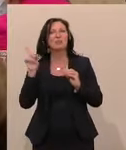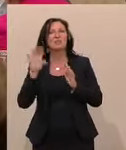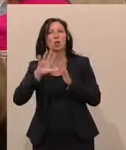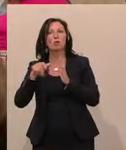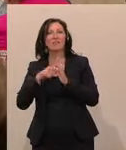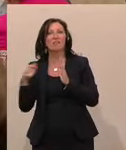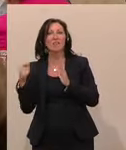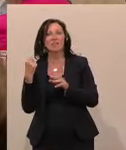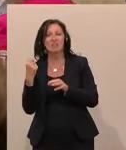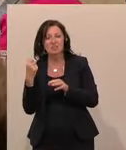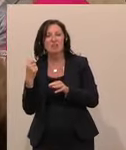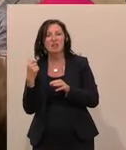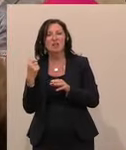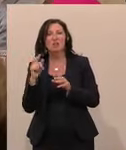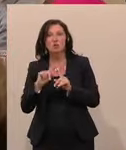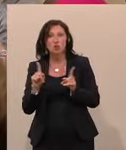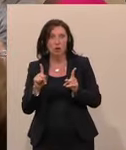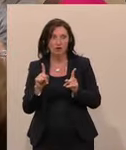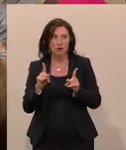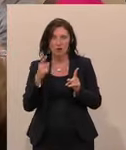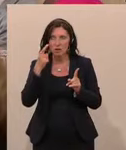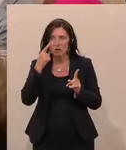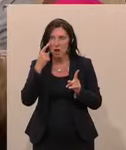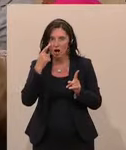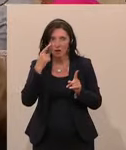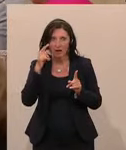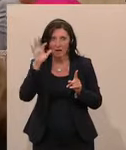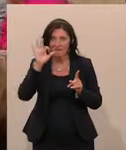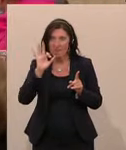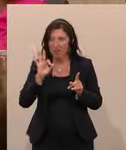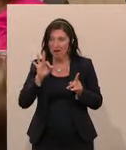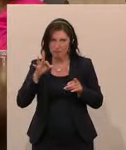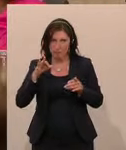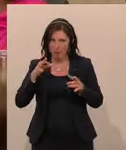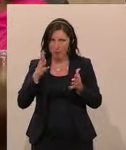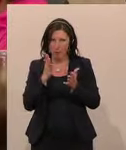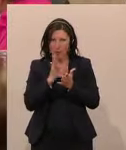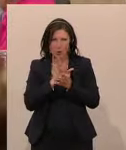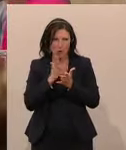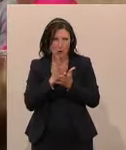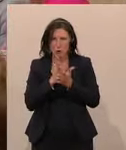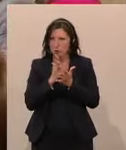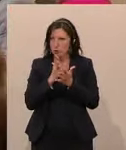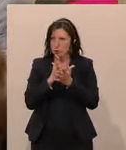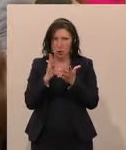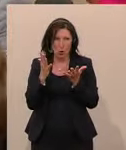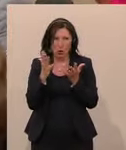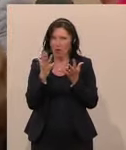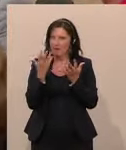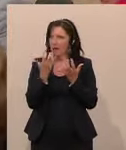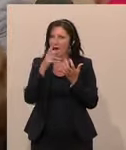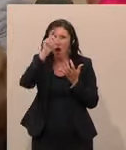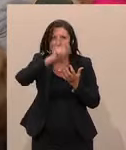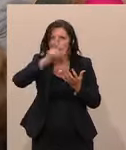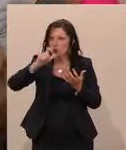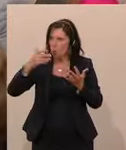das offensichtlich wesensimmanent in der DNA der FPÖ ist, dass Sie solche Leute anziehen. Das ist das Problem. Und ich